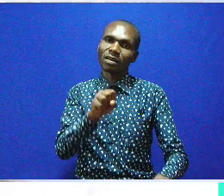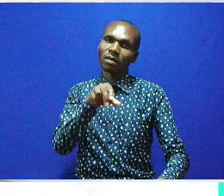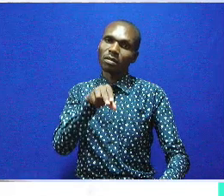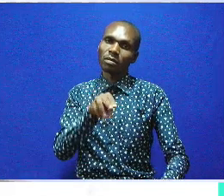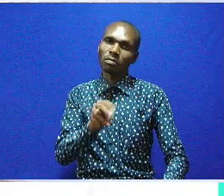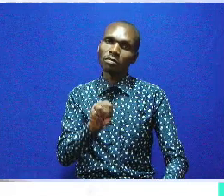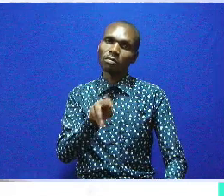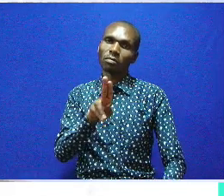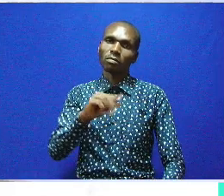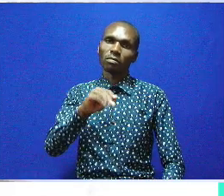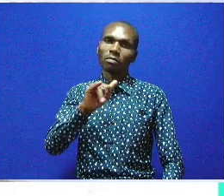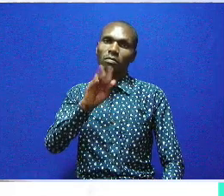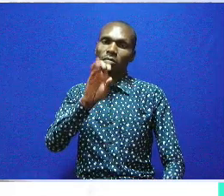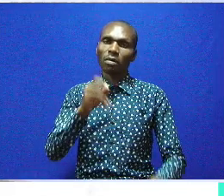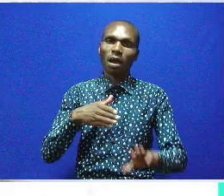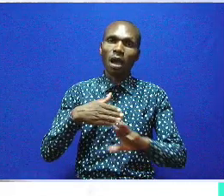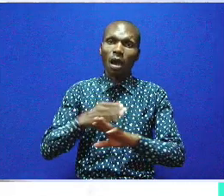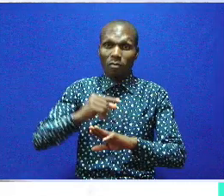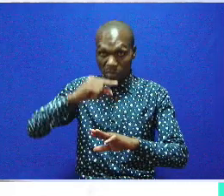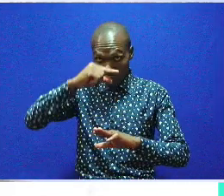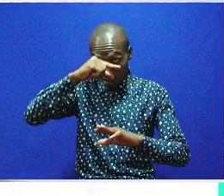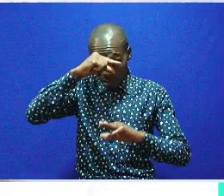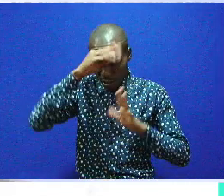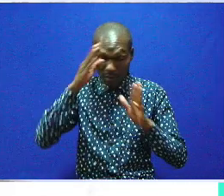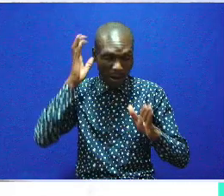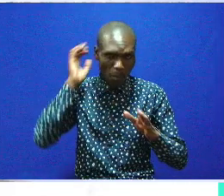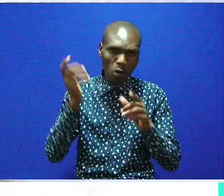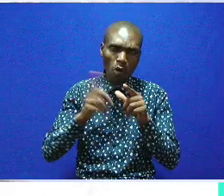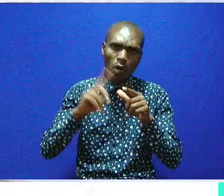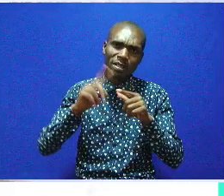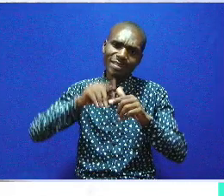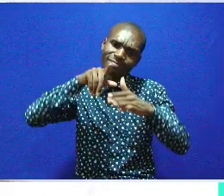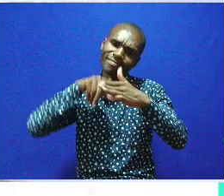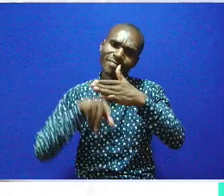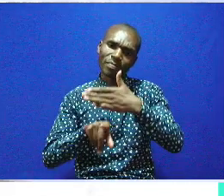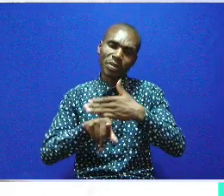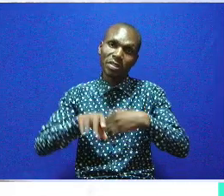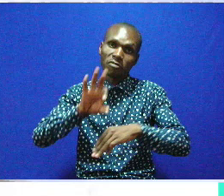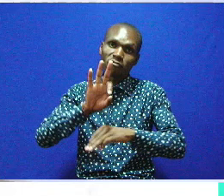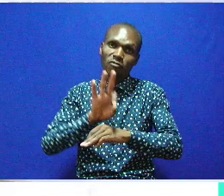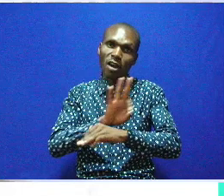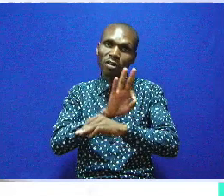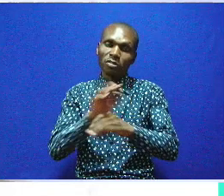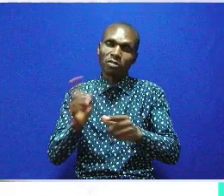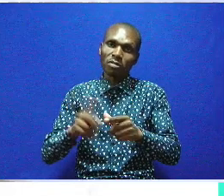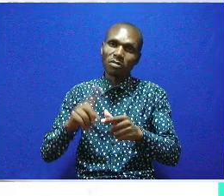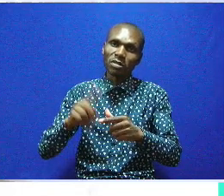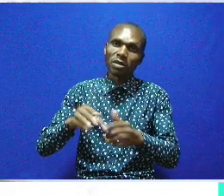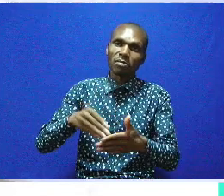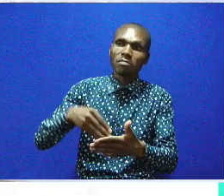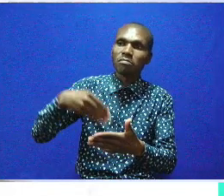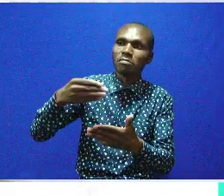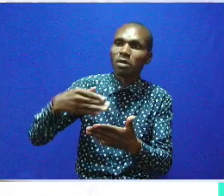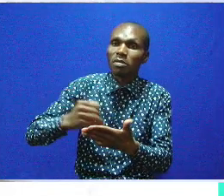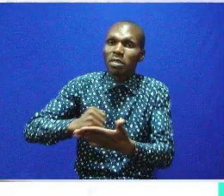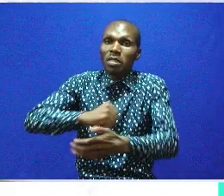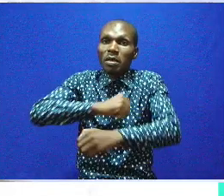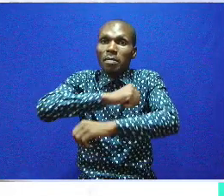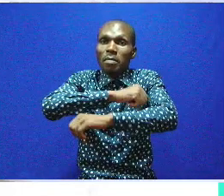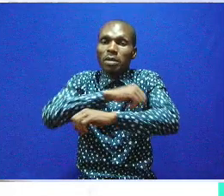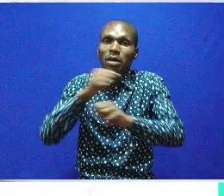chingakio mgavana we county ya Kisii Simbarati achikera abete wekira na asomuro berio obwo kubatoka Chibasari